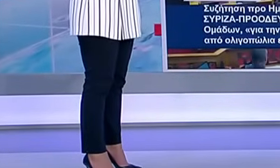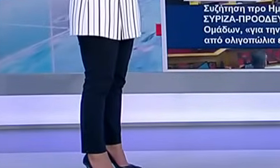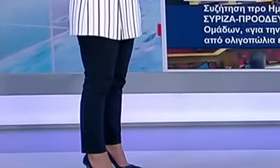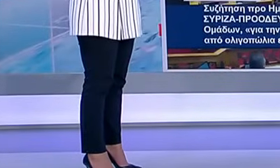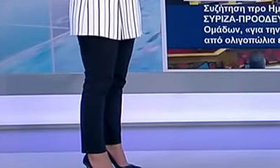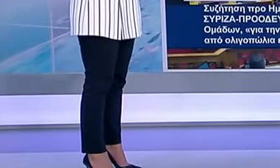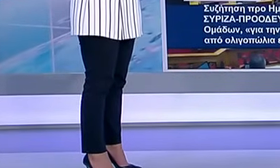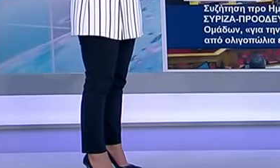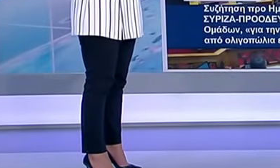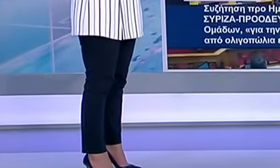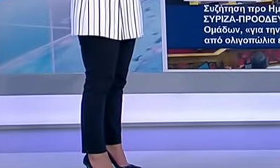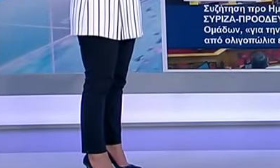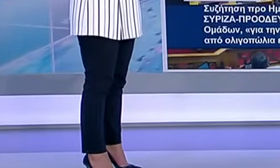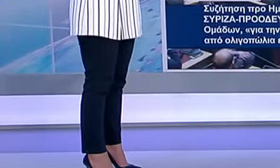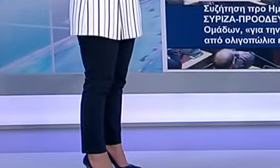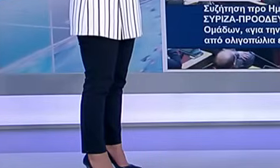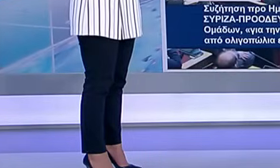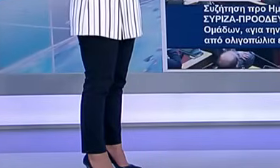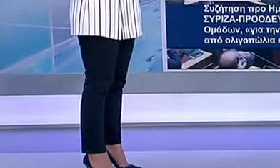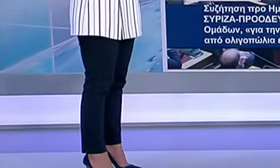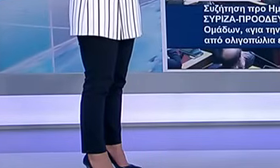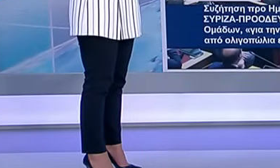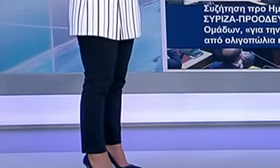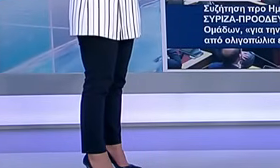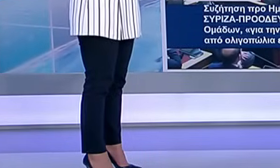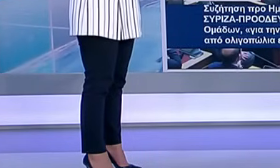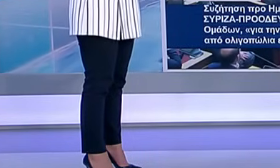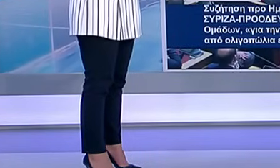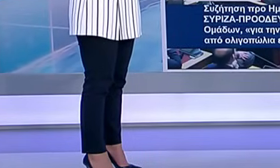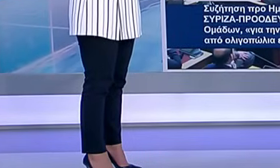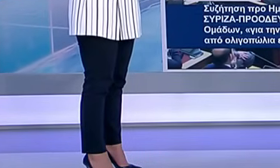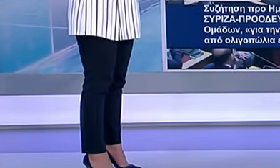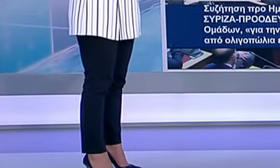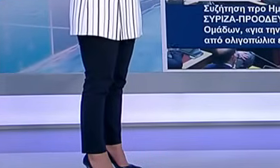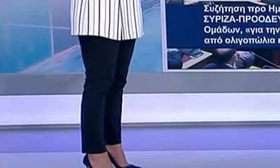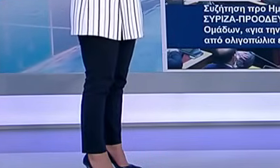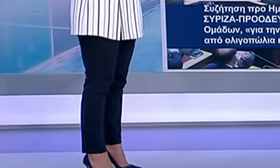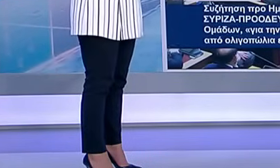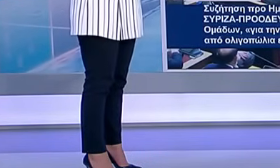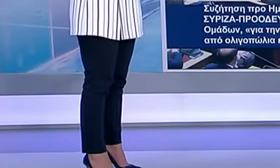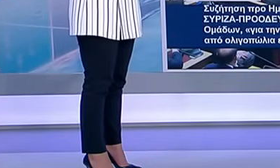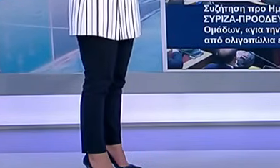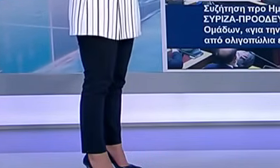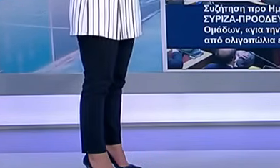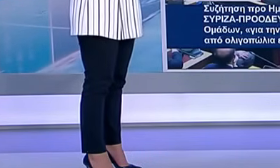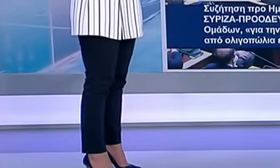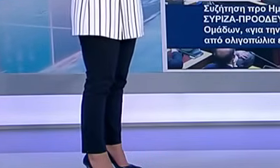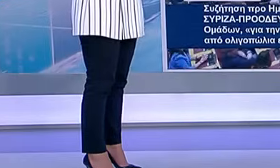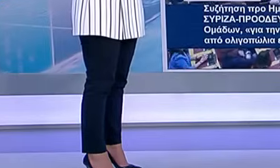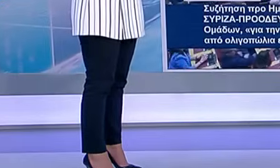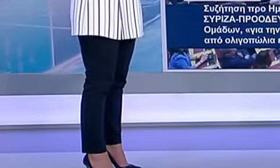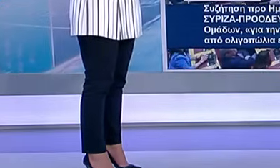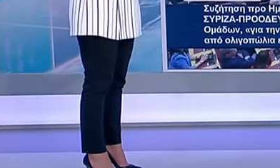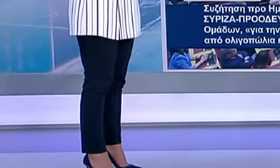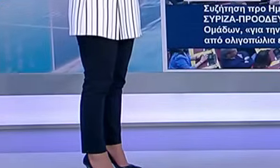του ΣΥΡΙΖΑ. Κυβερνητικά στελέχη σχολίαζαν στον Sky ότι η νέα συνειδητή προσπάθεια εξαπάτησης των πολιτών από την